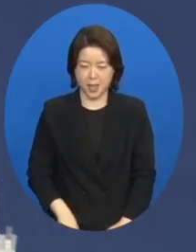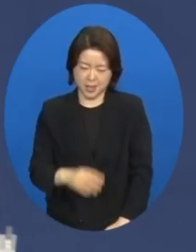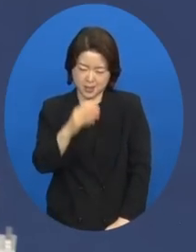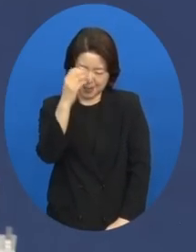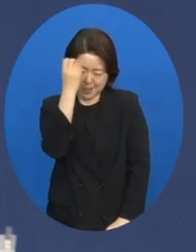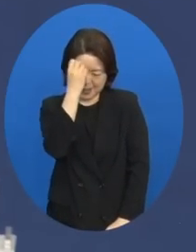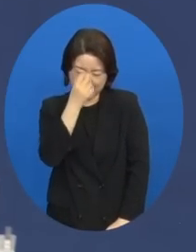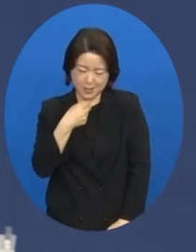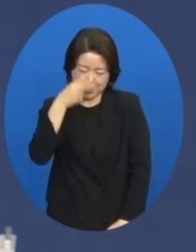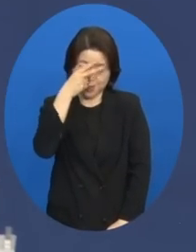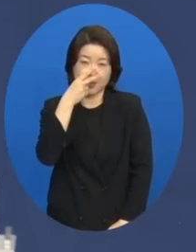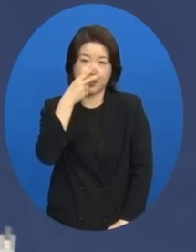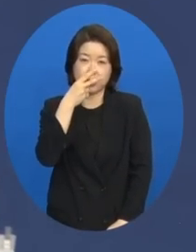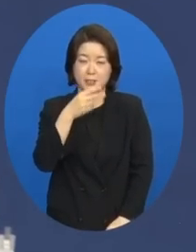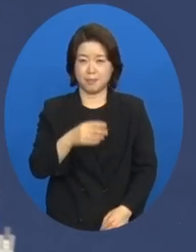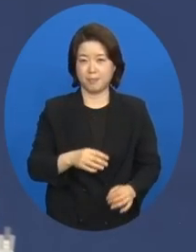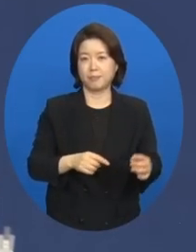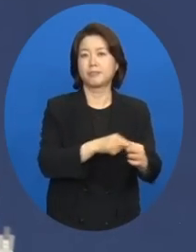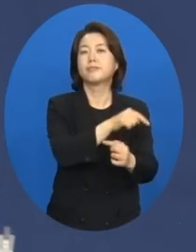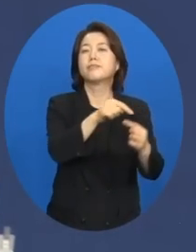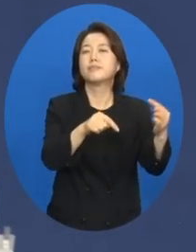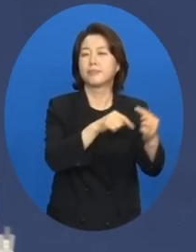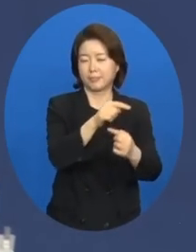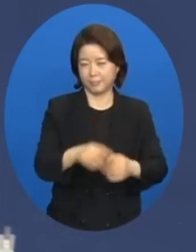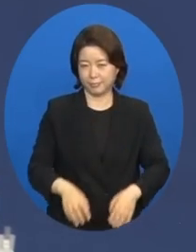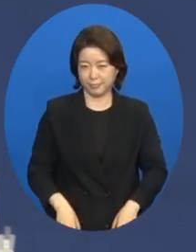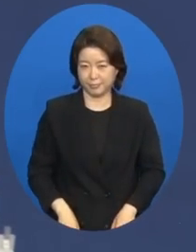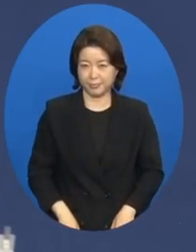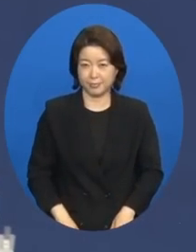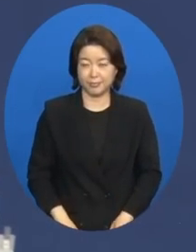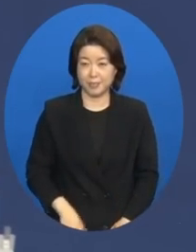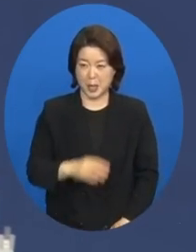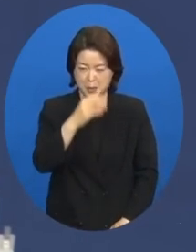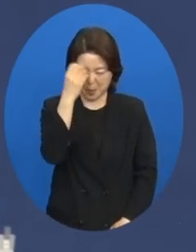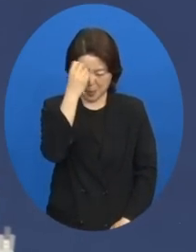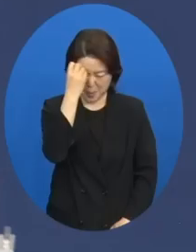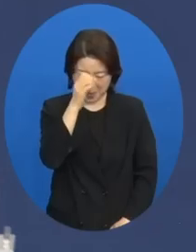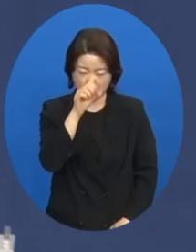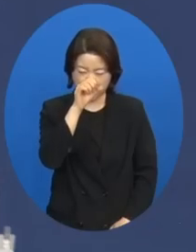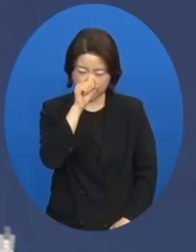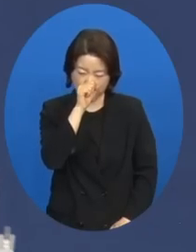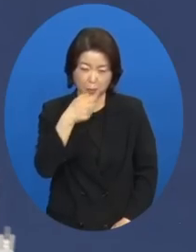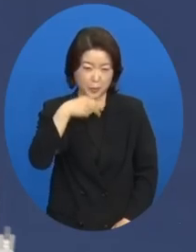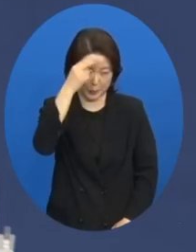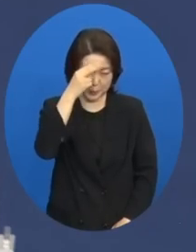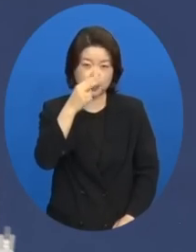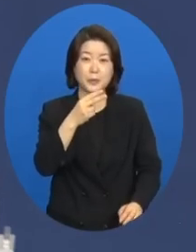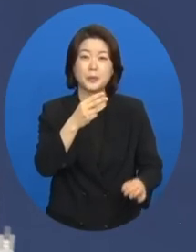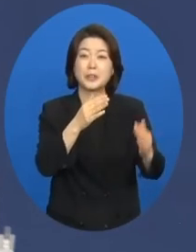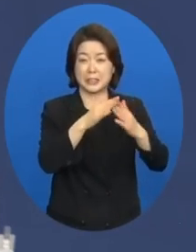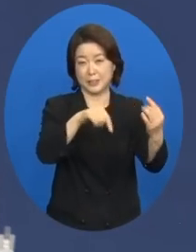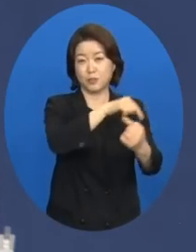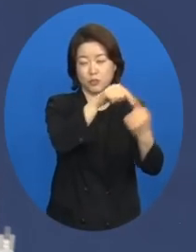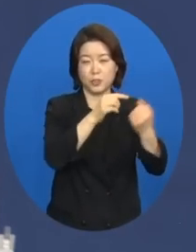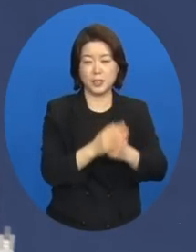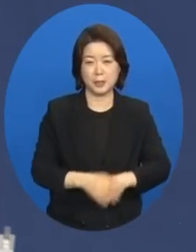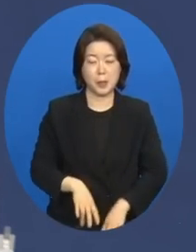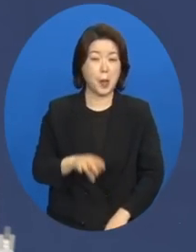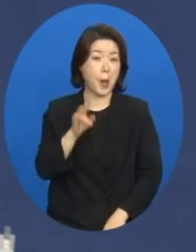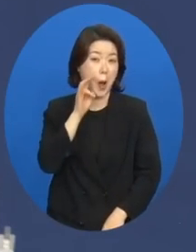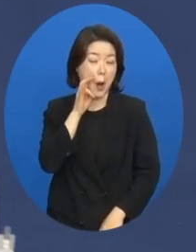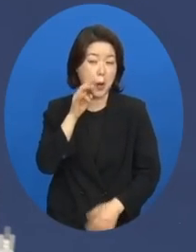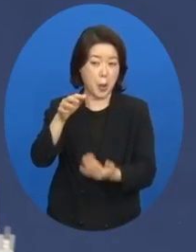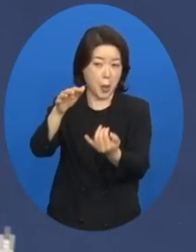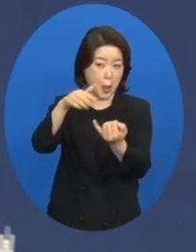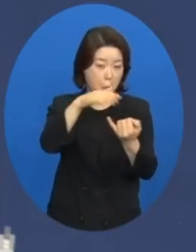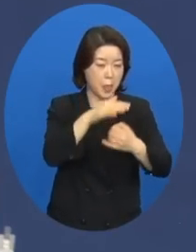하셨어요. 죄송해요. 고급 술집을 하셔가지고 아주 잘 빠진 기생 누나들 여럿 데리고 사업을 잘